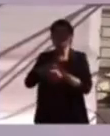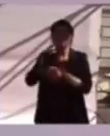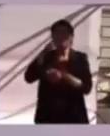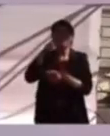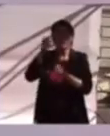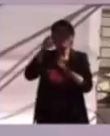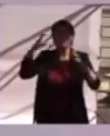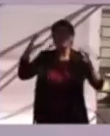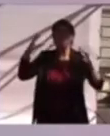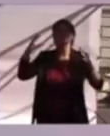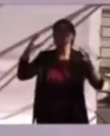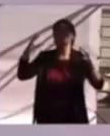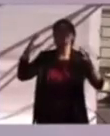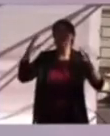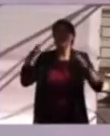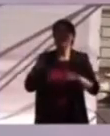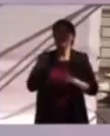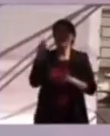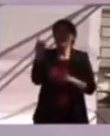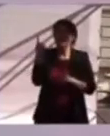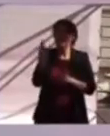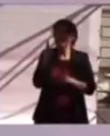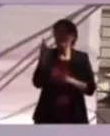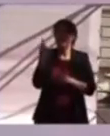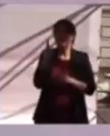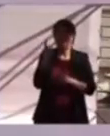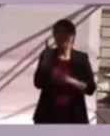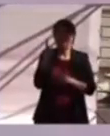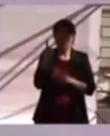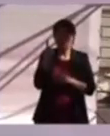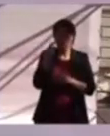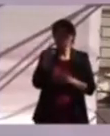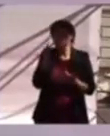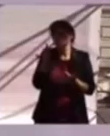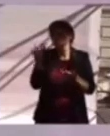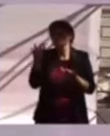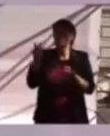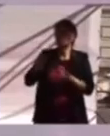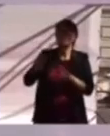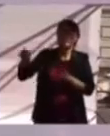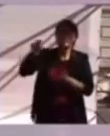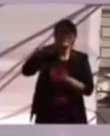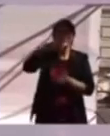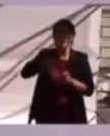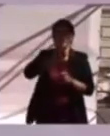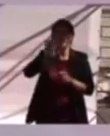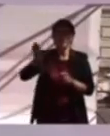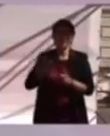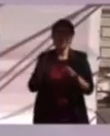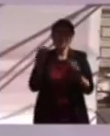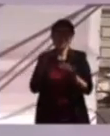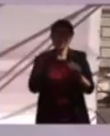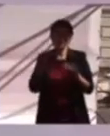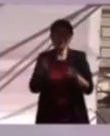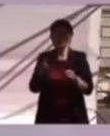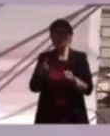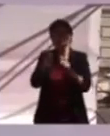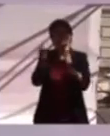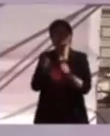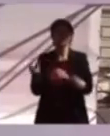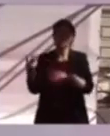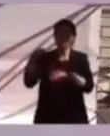punto di vista la competenza delle regioni è una giunta ai livelli minimi di assistenza e una qualificazione